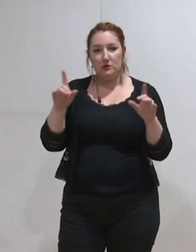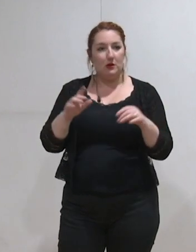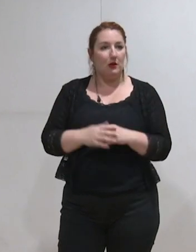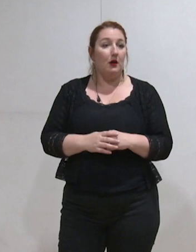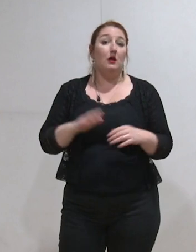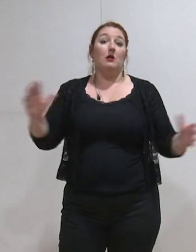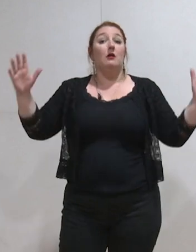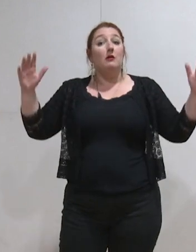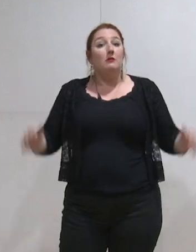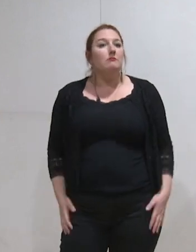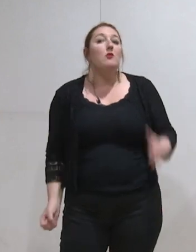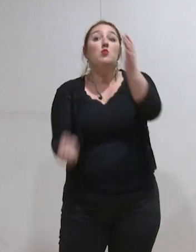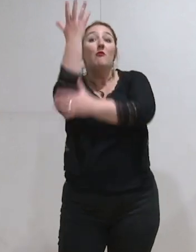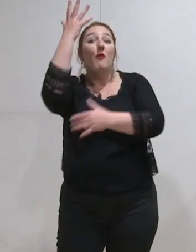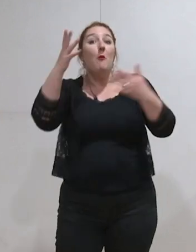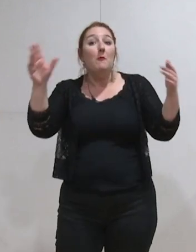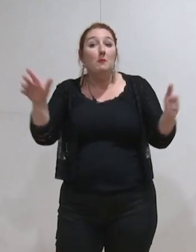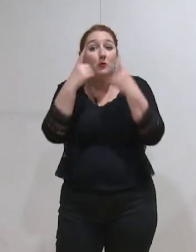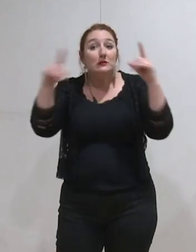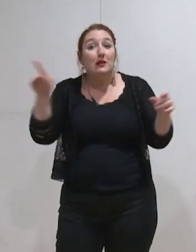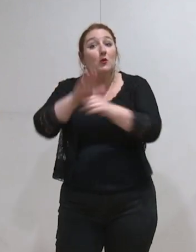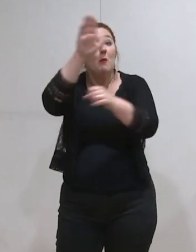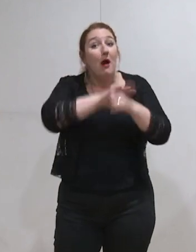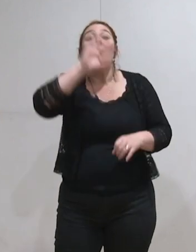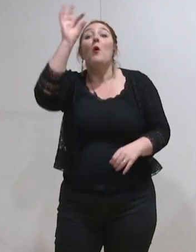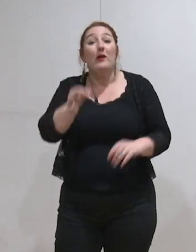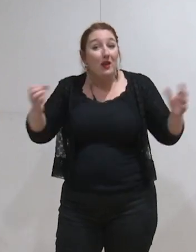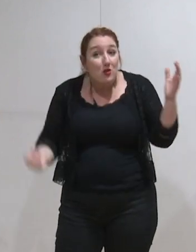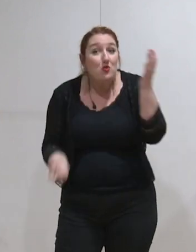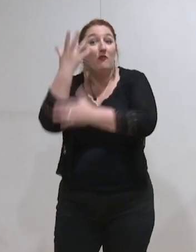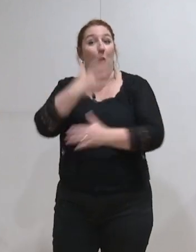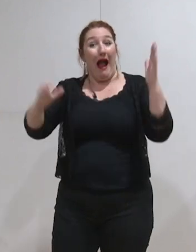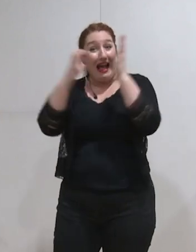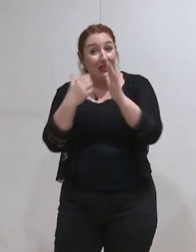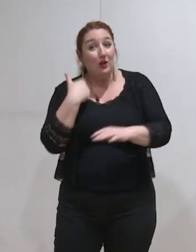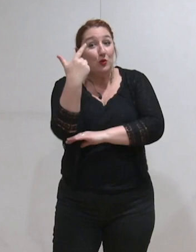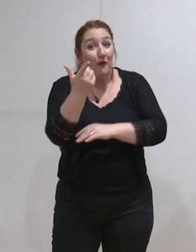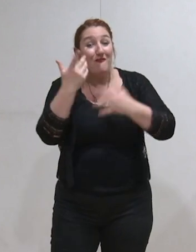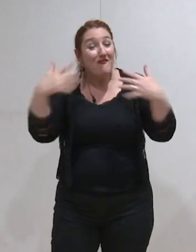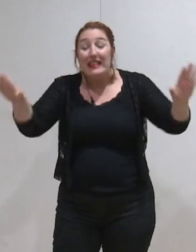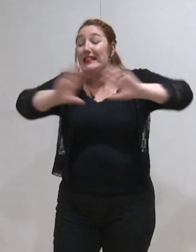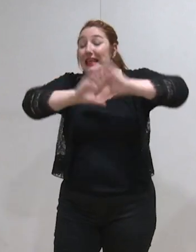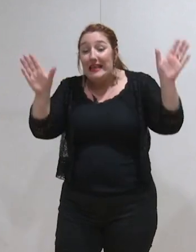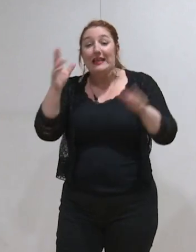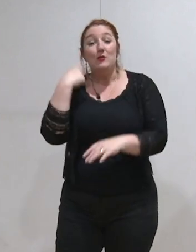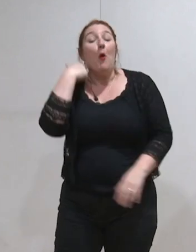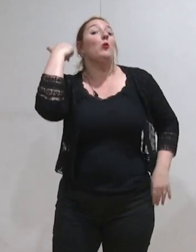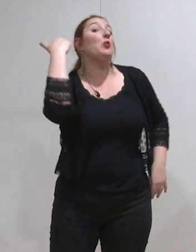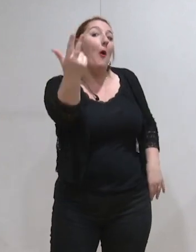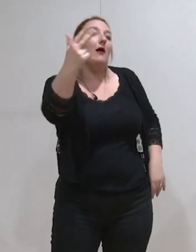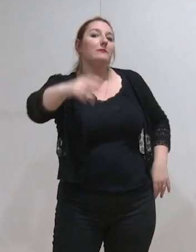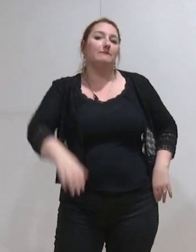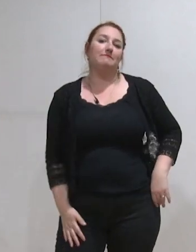mes collègues il y a du nouveau ouais il y a du nouveau c'est plus l'article 2 c'est l'article 3